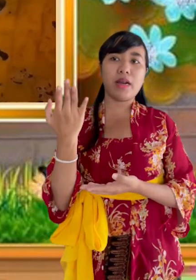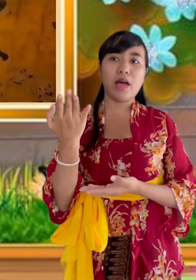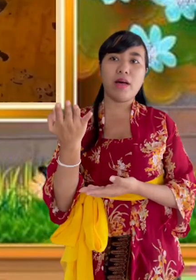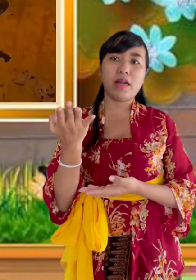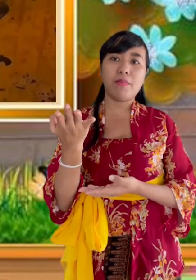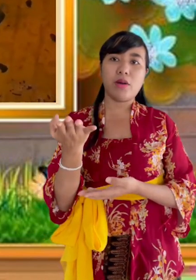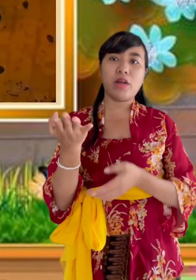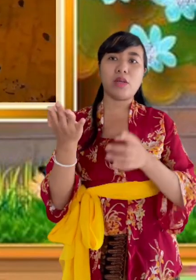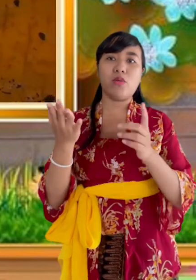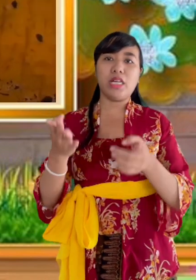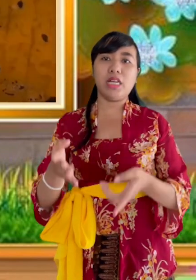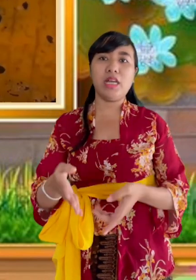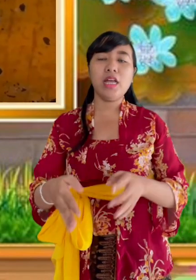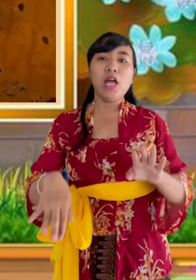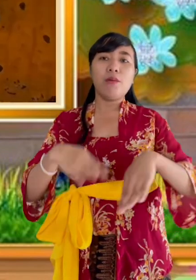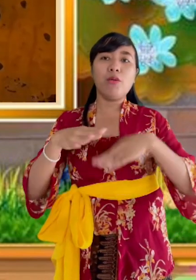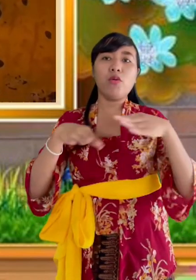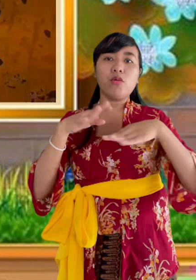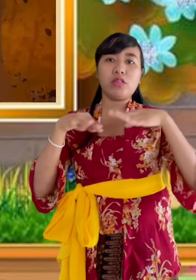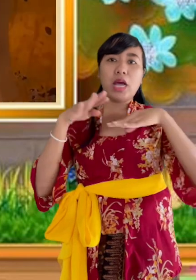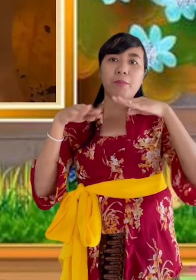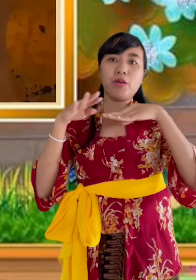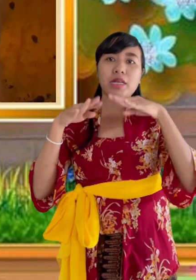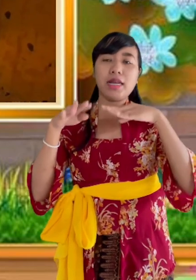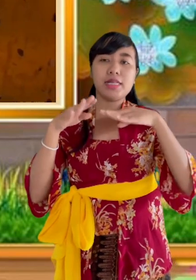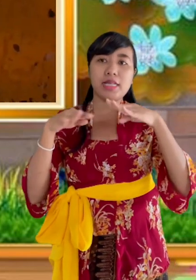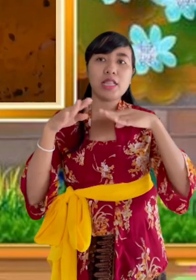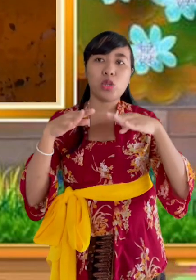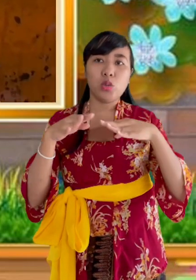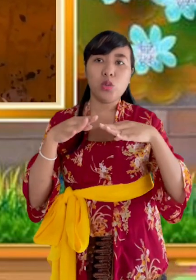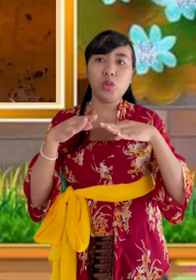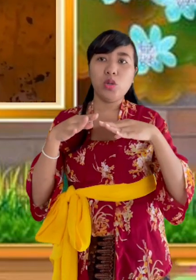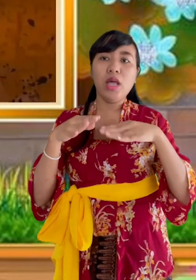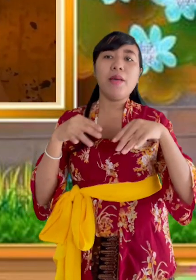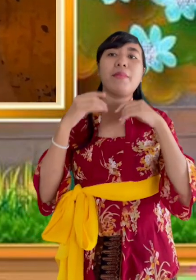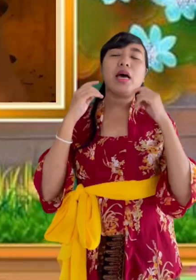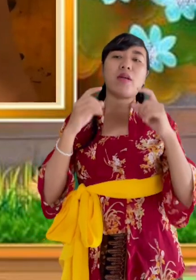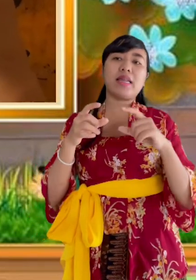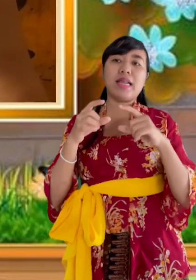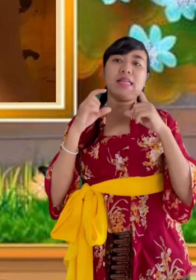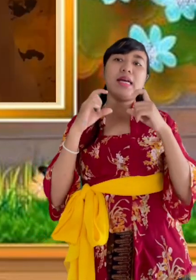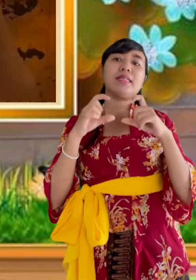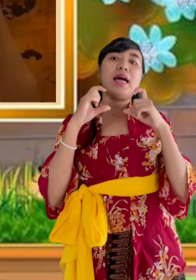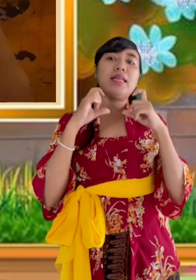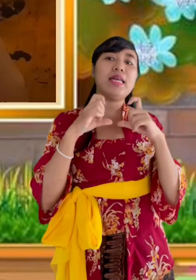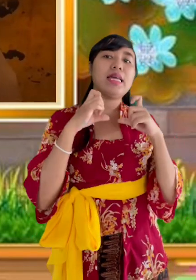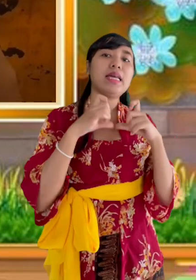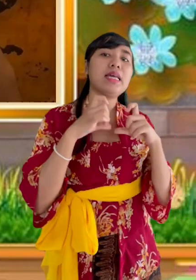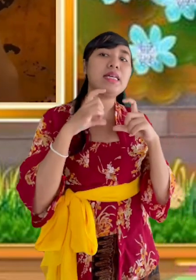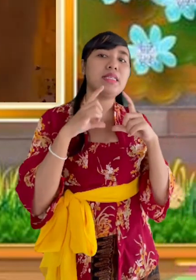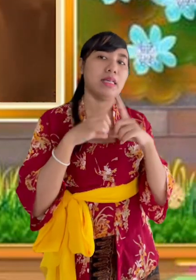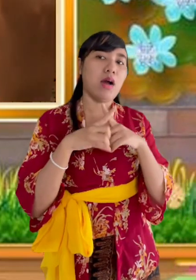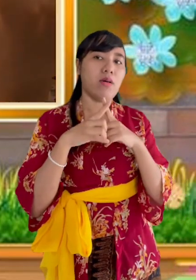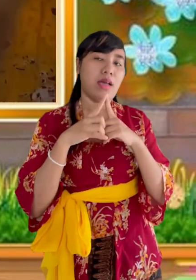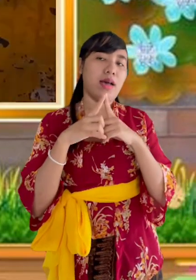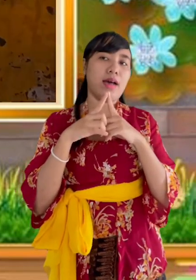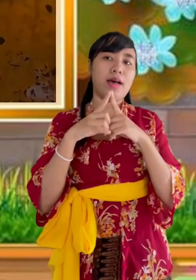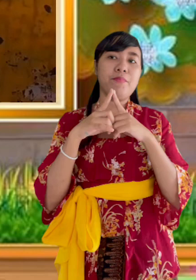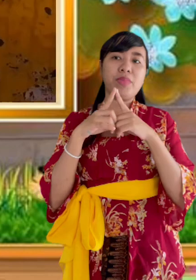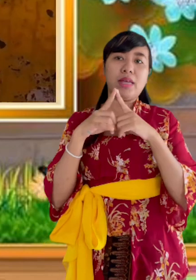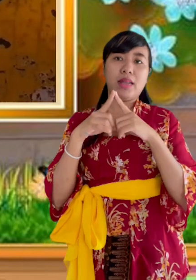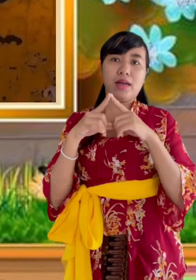punya pewarna warna biru dan kuning. Bu Guru campur jadi satu biar warnanya jadi hijau